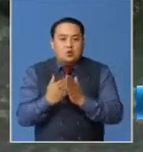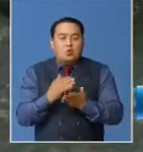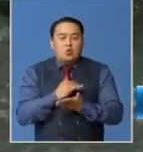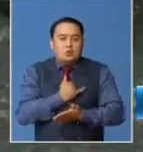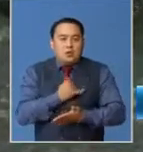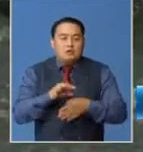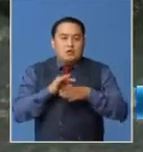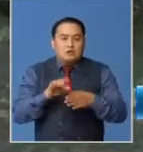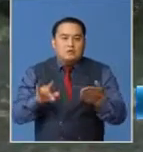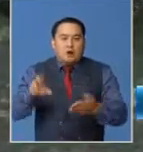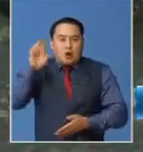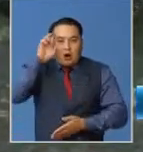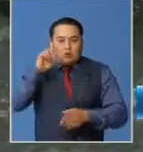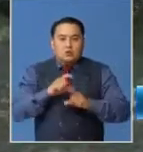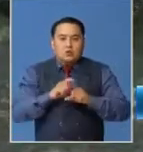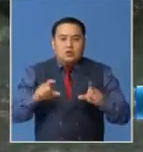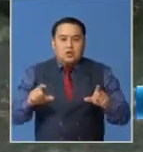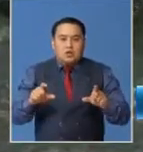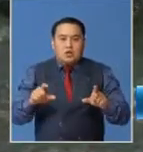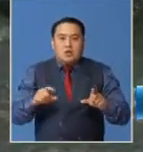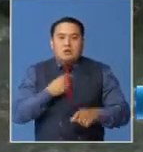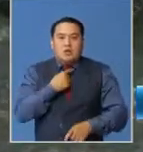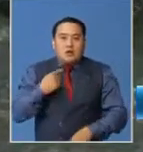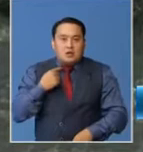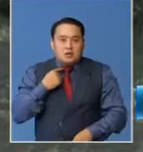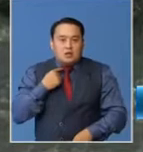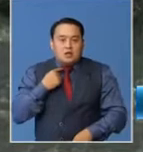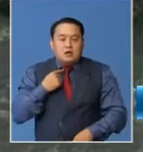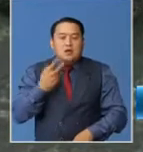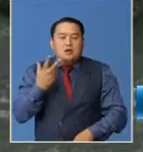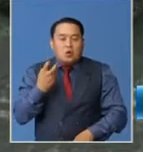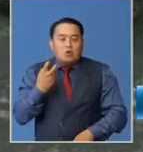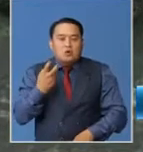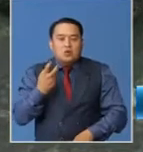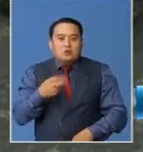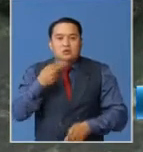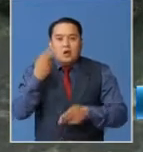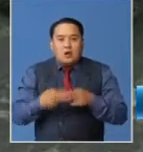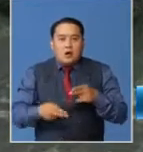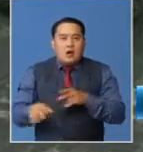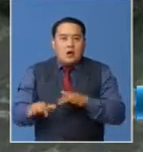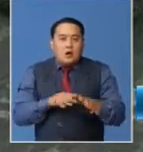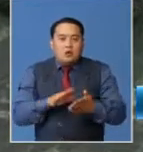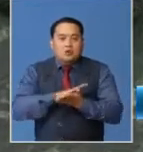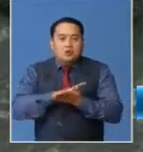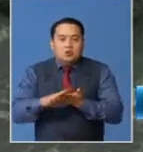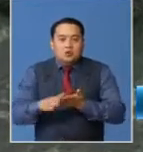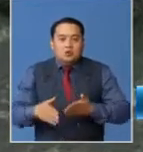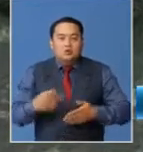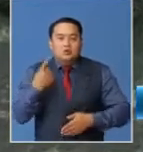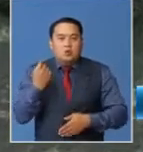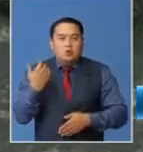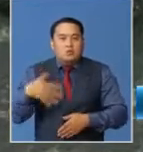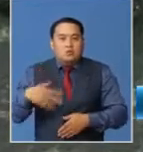на территории государственных учреждений. Их в Талдыкургане свыше 300. И заключительный этап акции – это очищение порядка 100